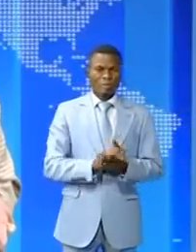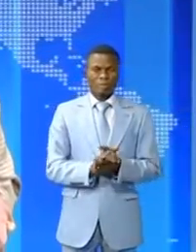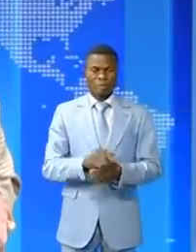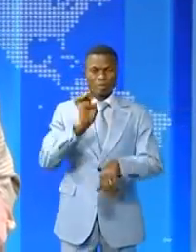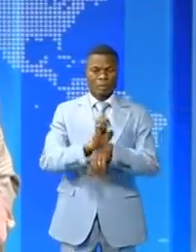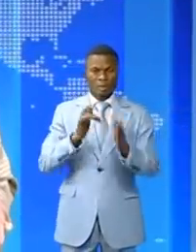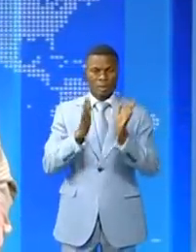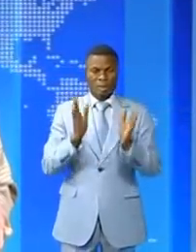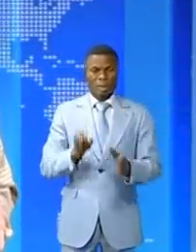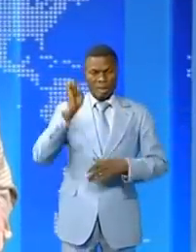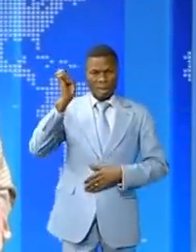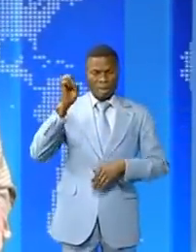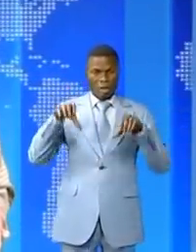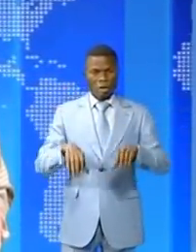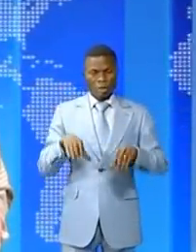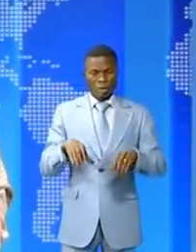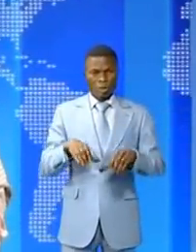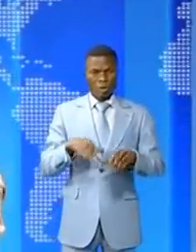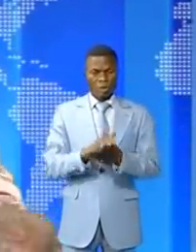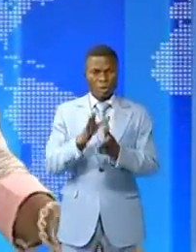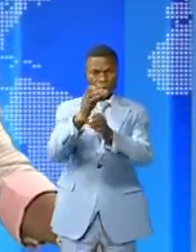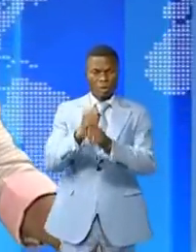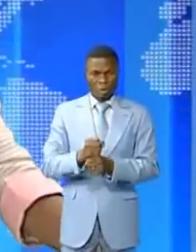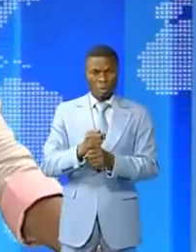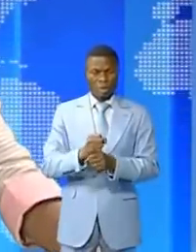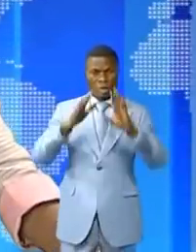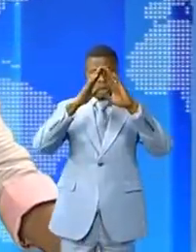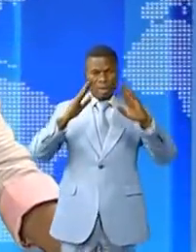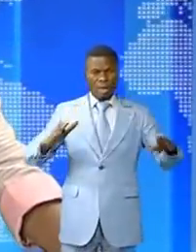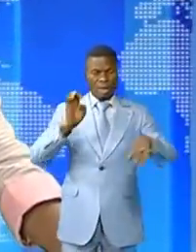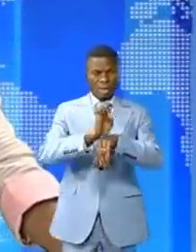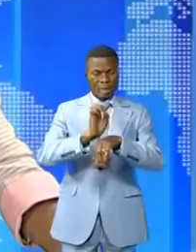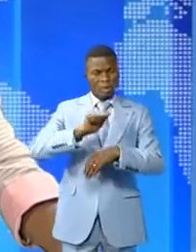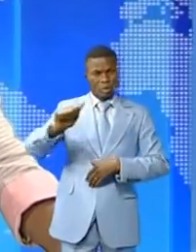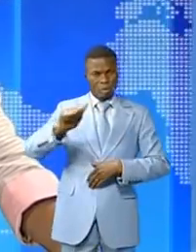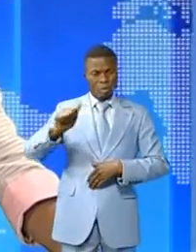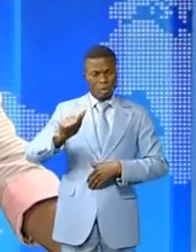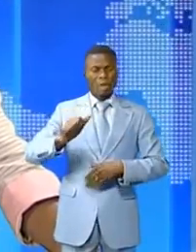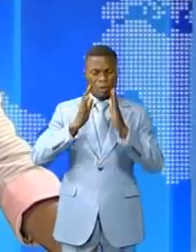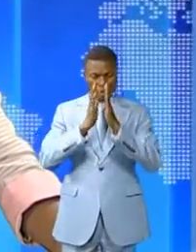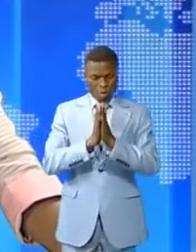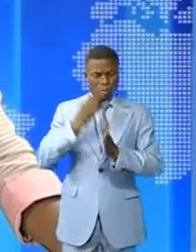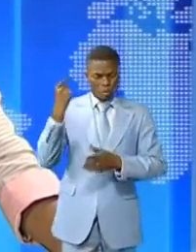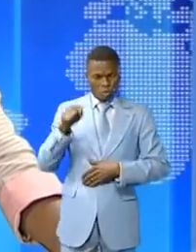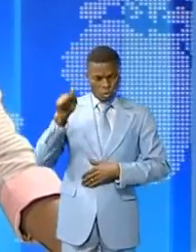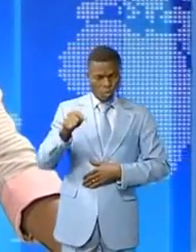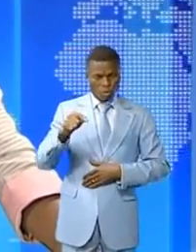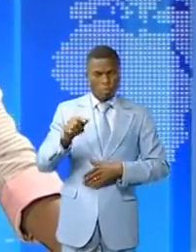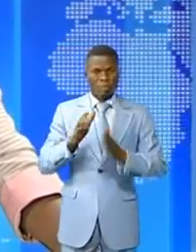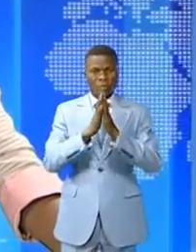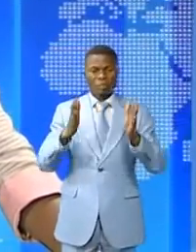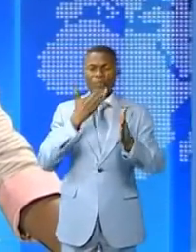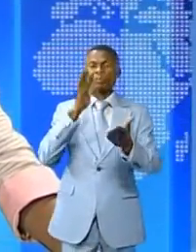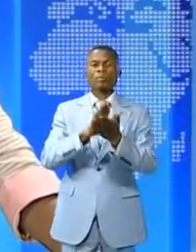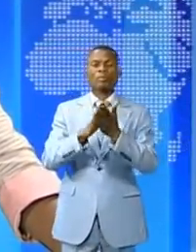L'église chrétienne évangélique au Congo vient de se doter de son propre bâtiment pour abriter définitivement ses cultes. Une action